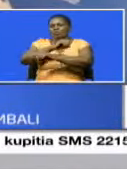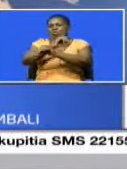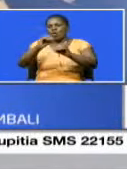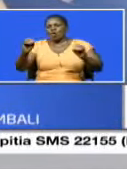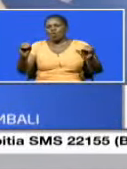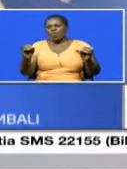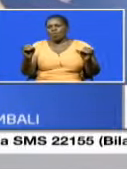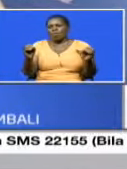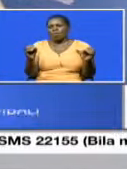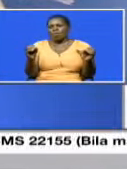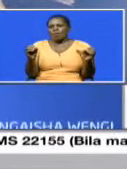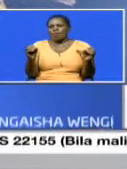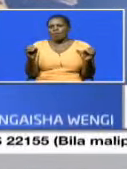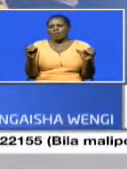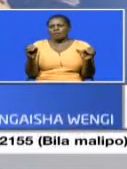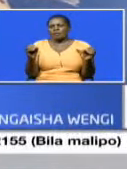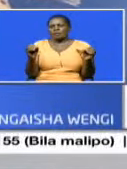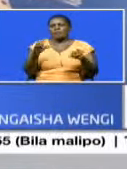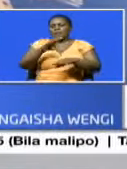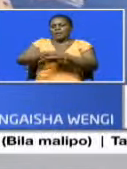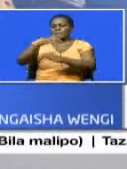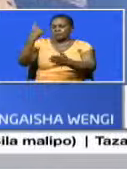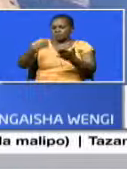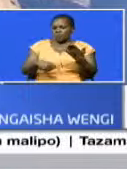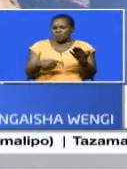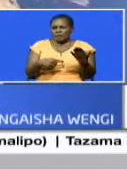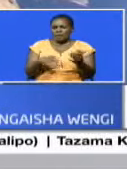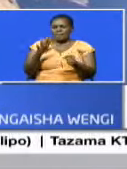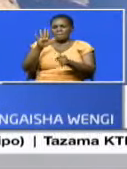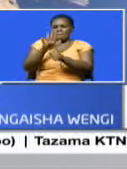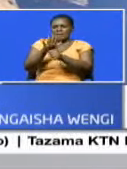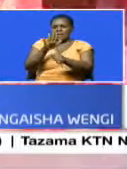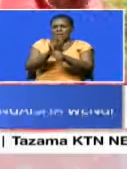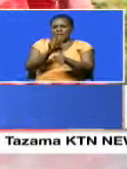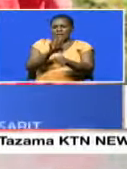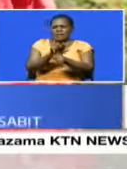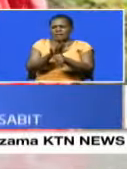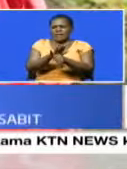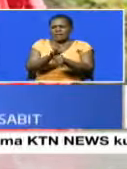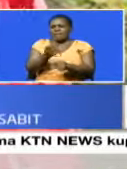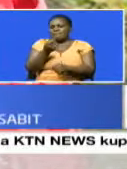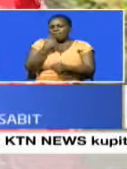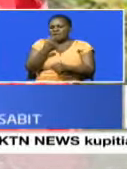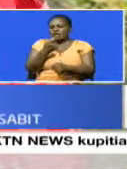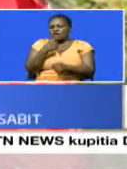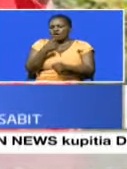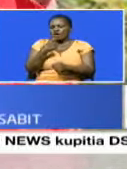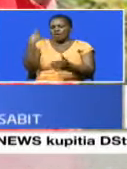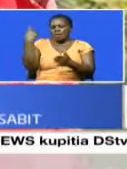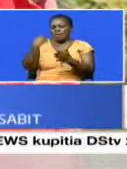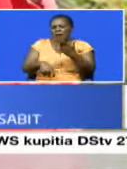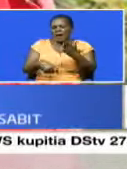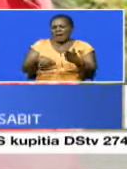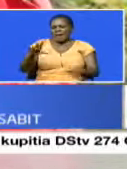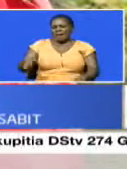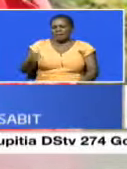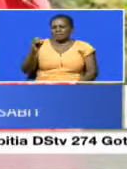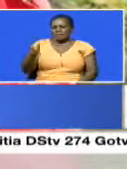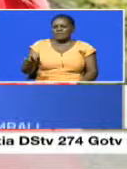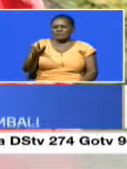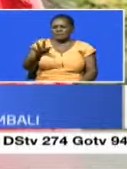And we've discovered that medical bills were too high, not affordable. So we